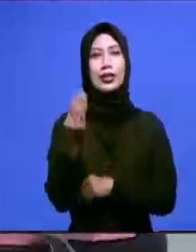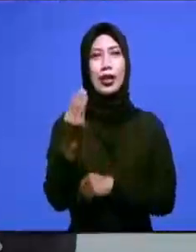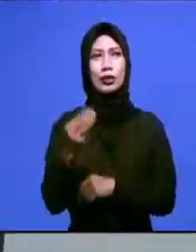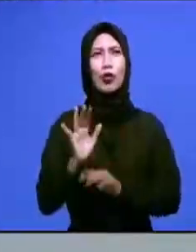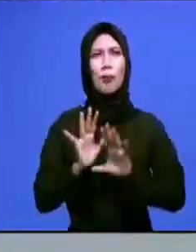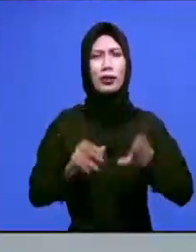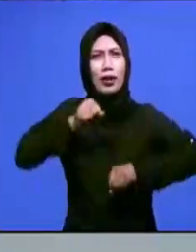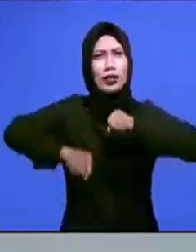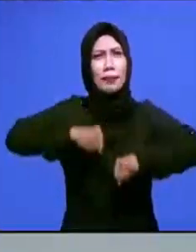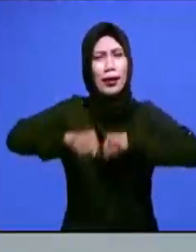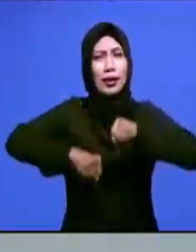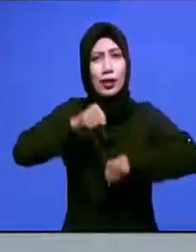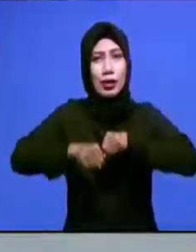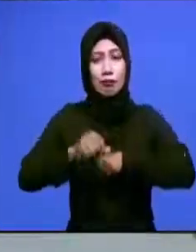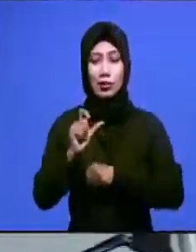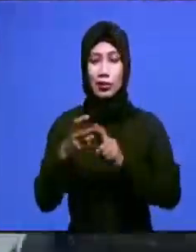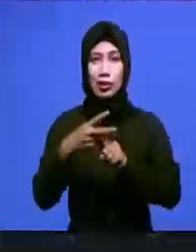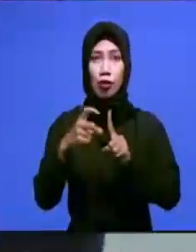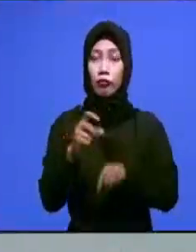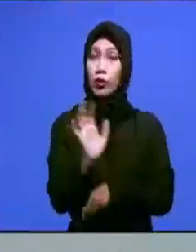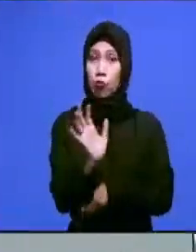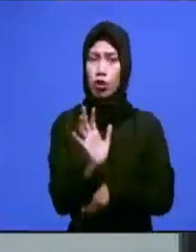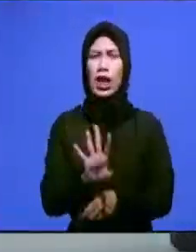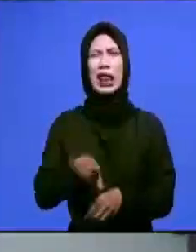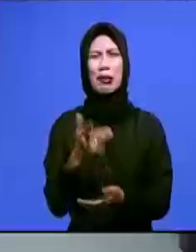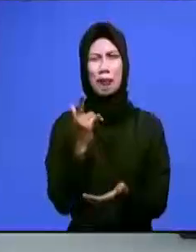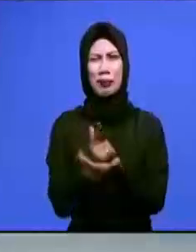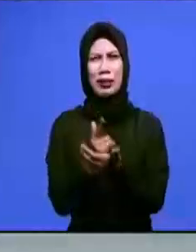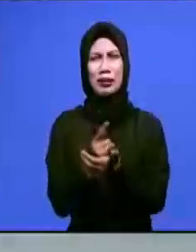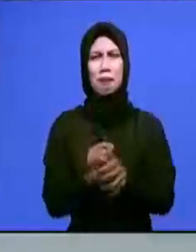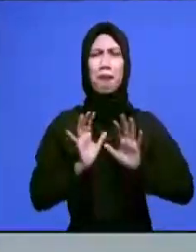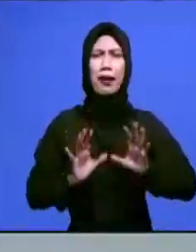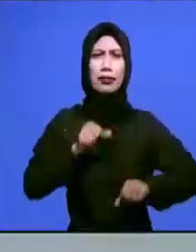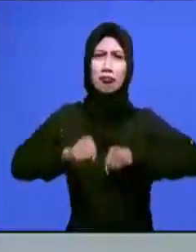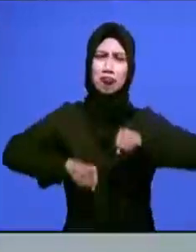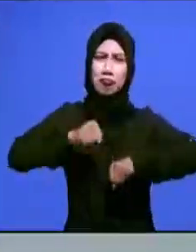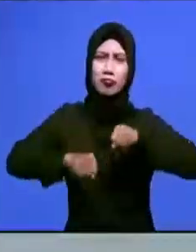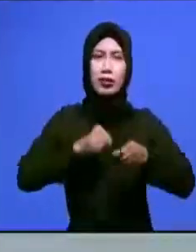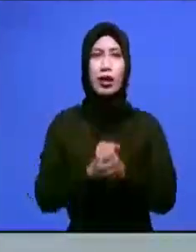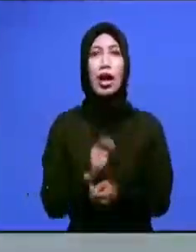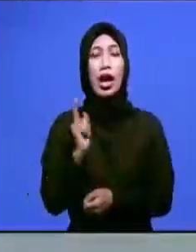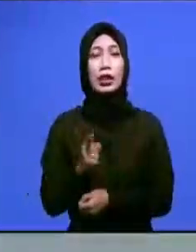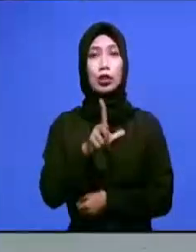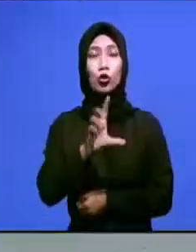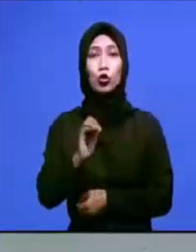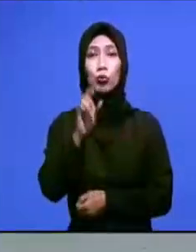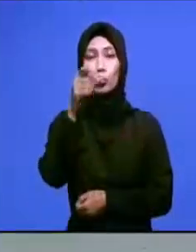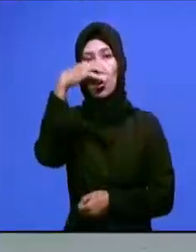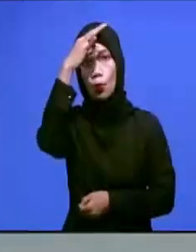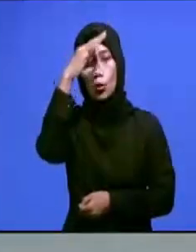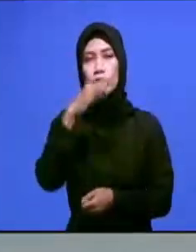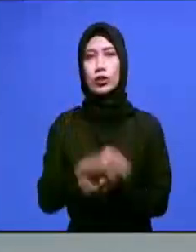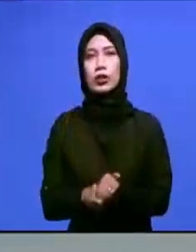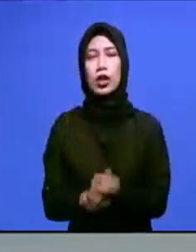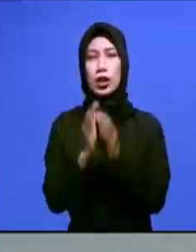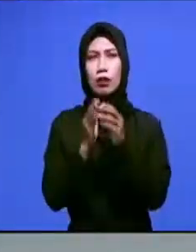pesepeda, meski bukan hari bebas kendaraan bermotor. Di Lantas Polda Metro Jaya menurunkan sekitar 70 personil kepolisian khusus